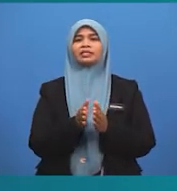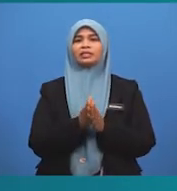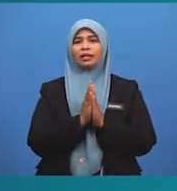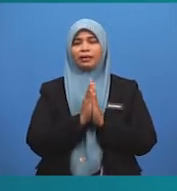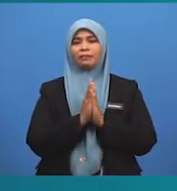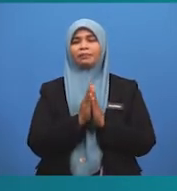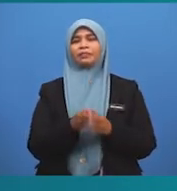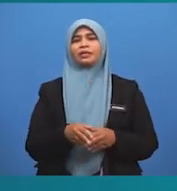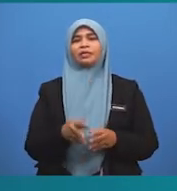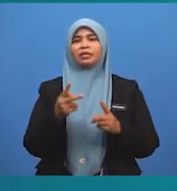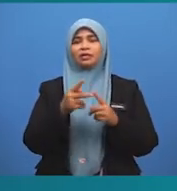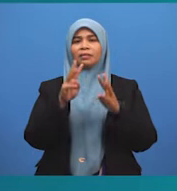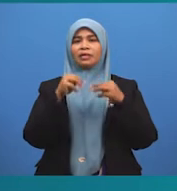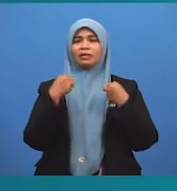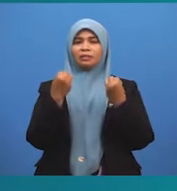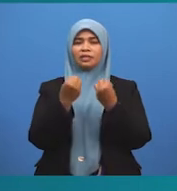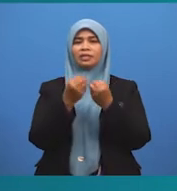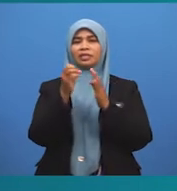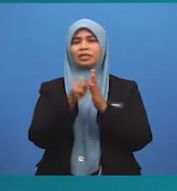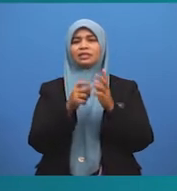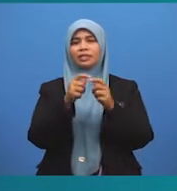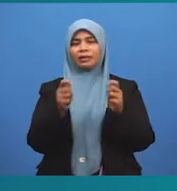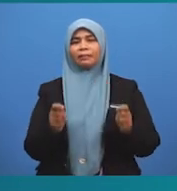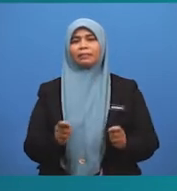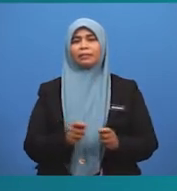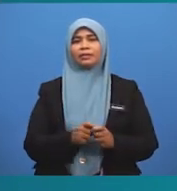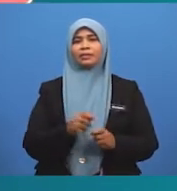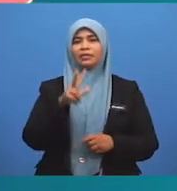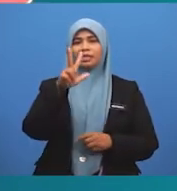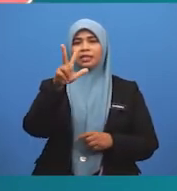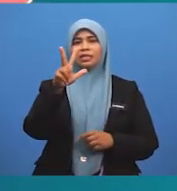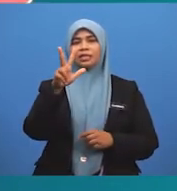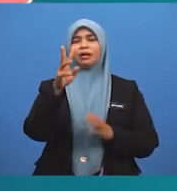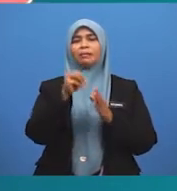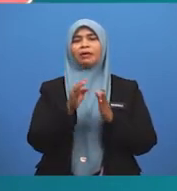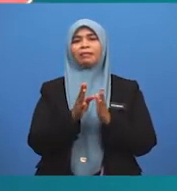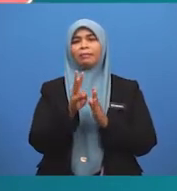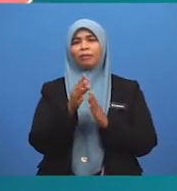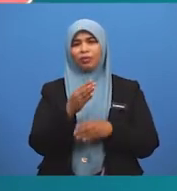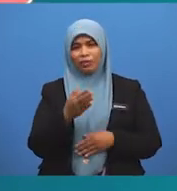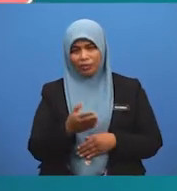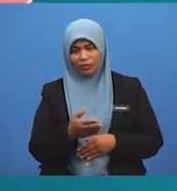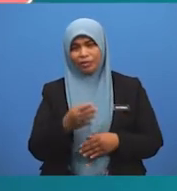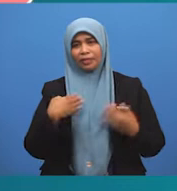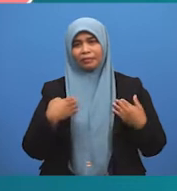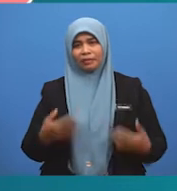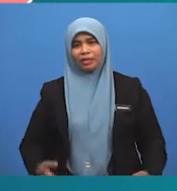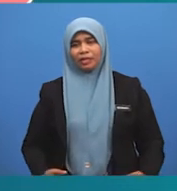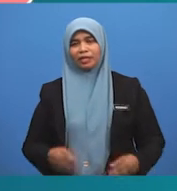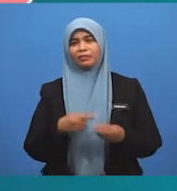memberikan salam kepada masyarakat setempat. Yang ketiga, membongkokkan